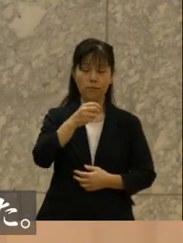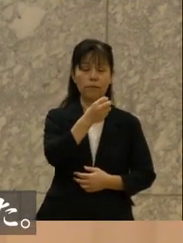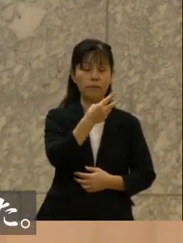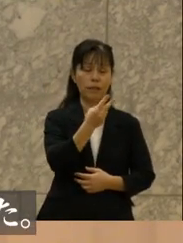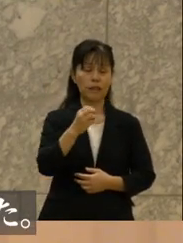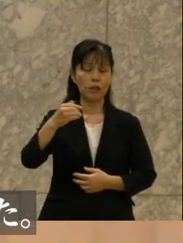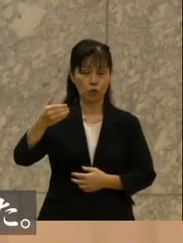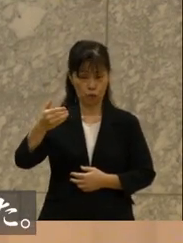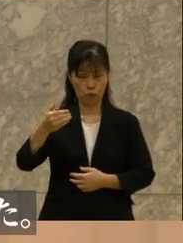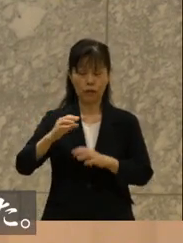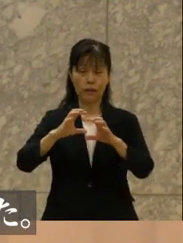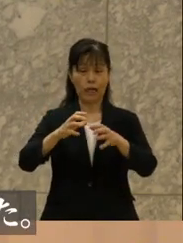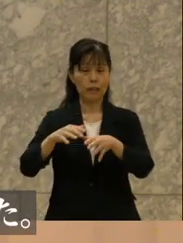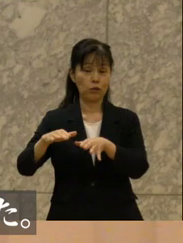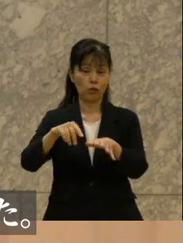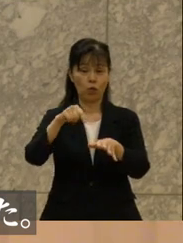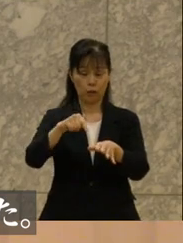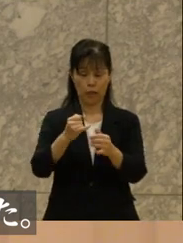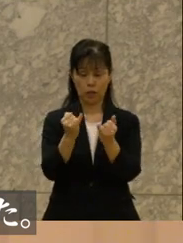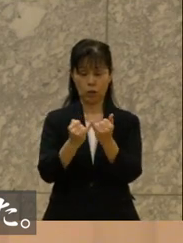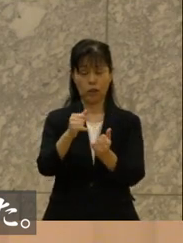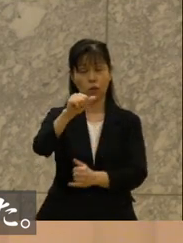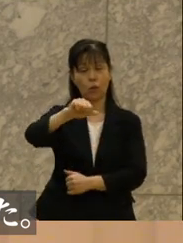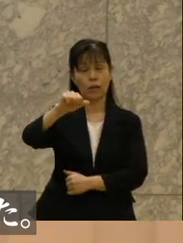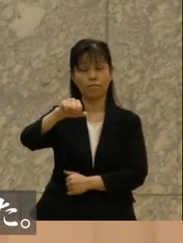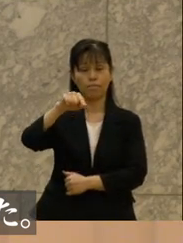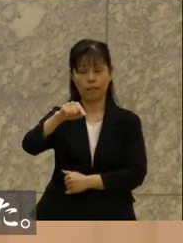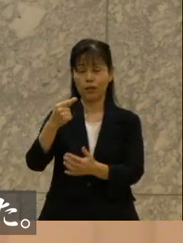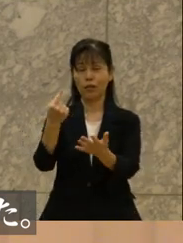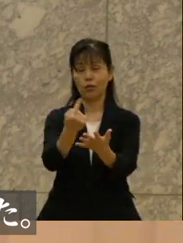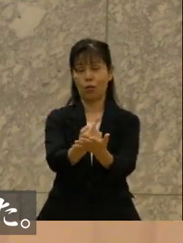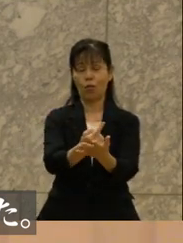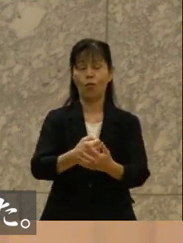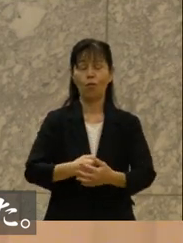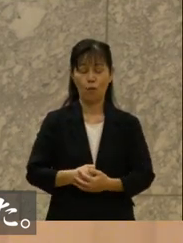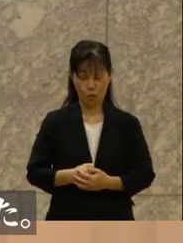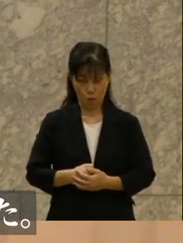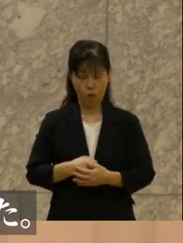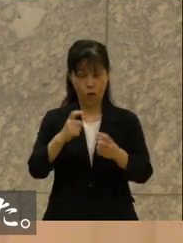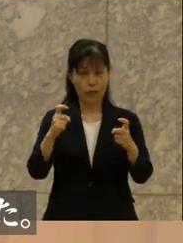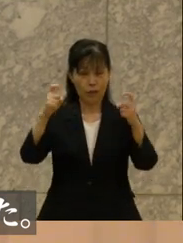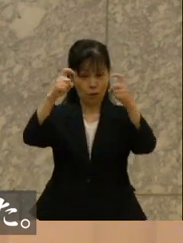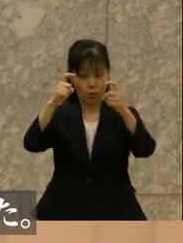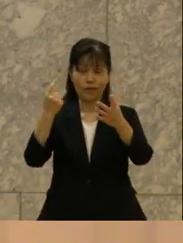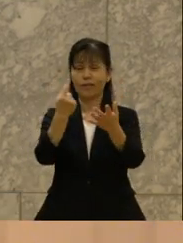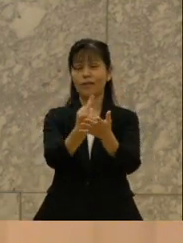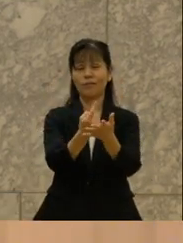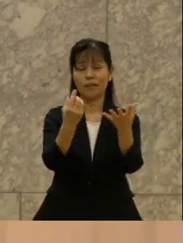世界陸上では女子5000mに出場し決勝進出しました